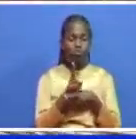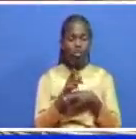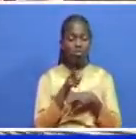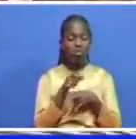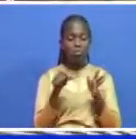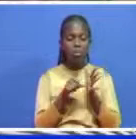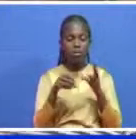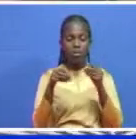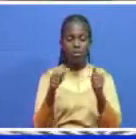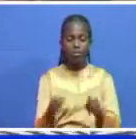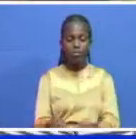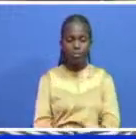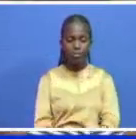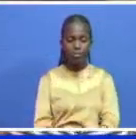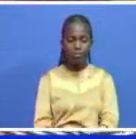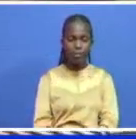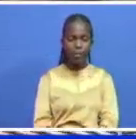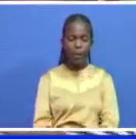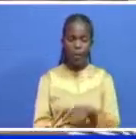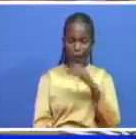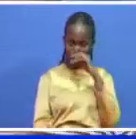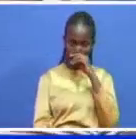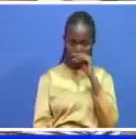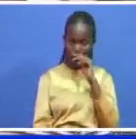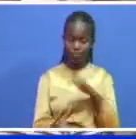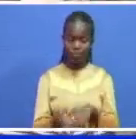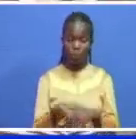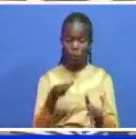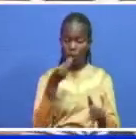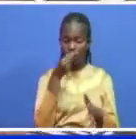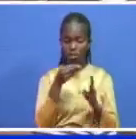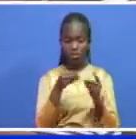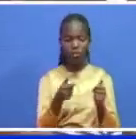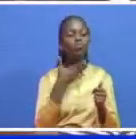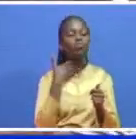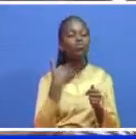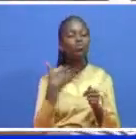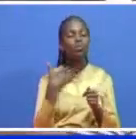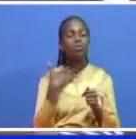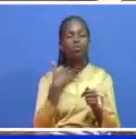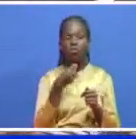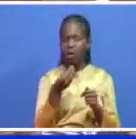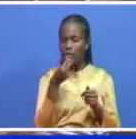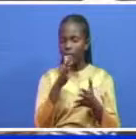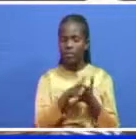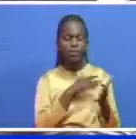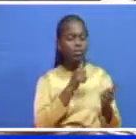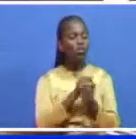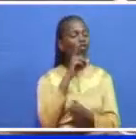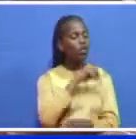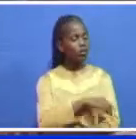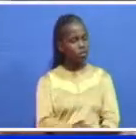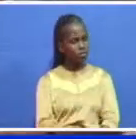Na tijenda liu tose uve. Ni watu anangiye liu ni ule gile.